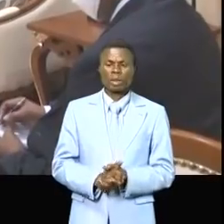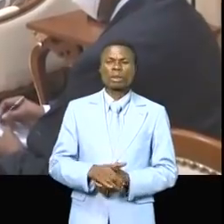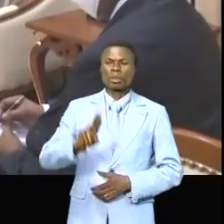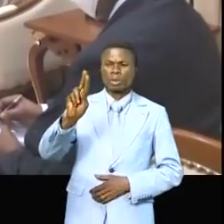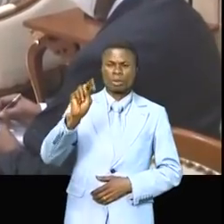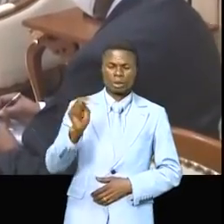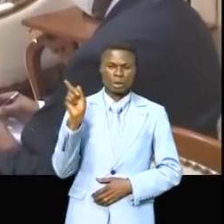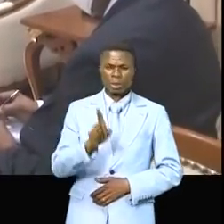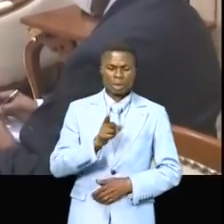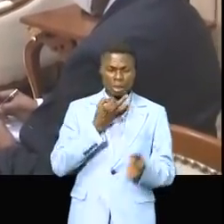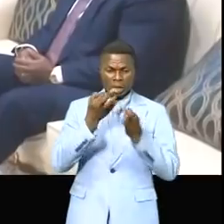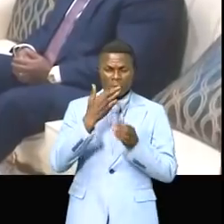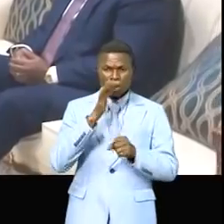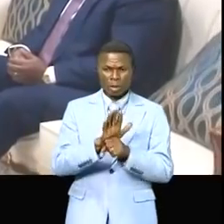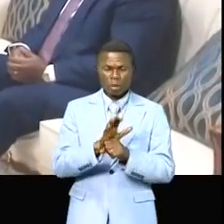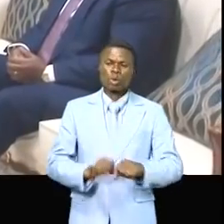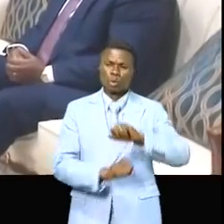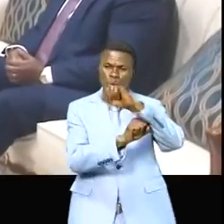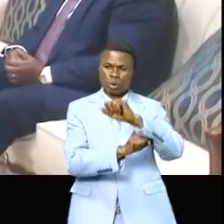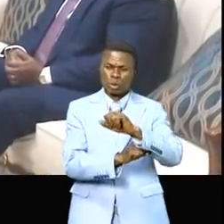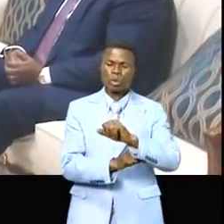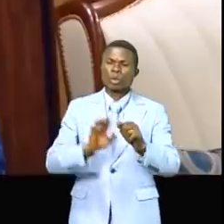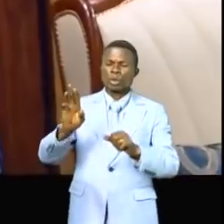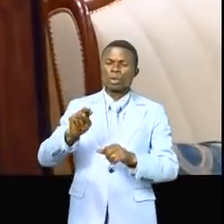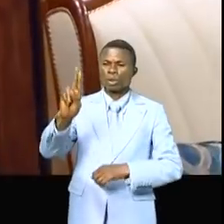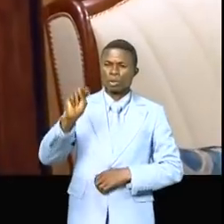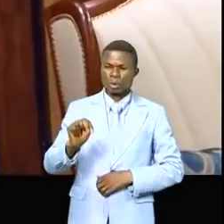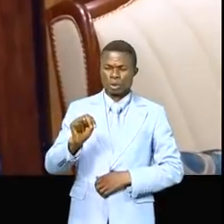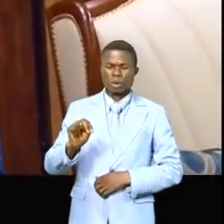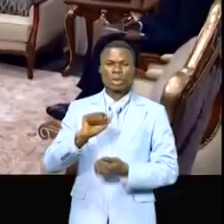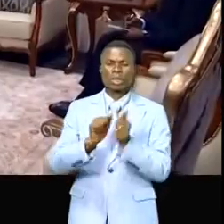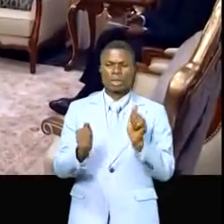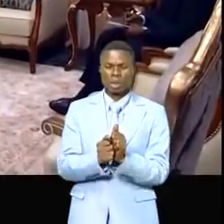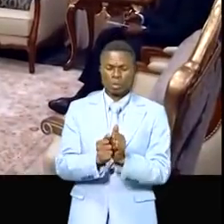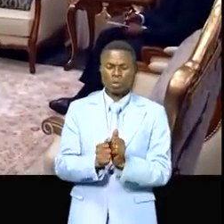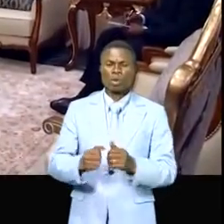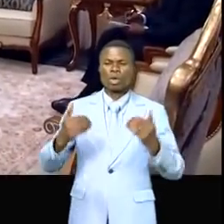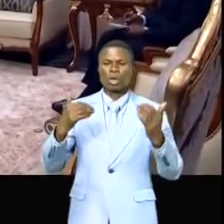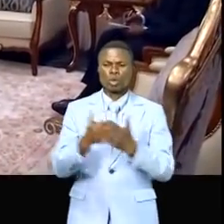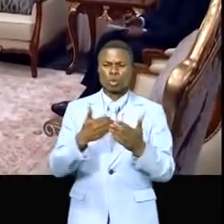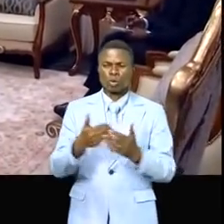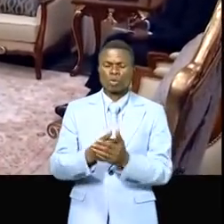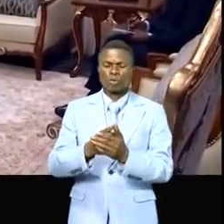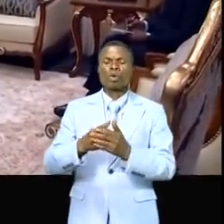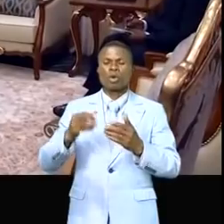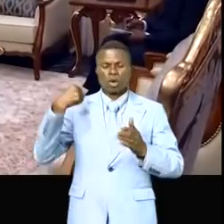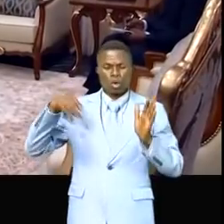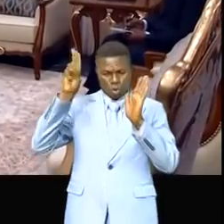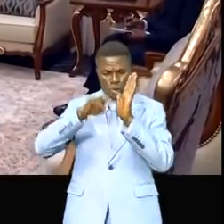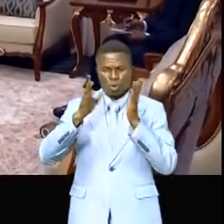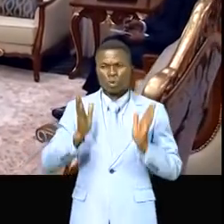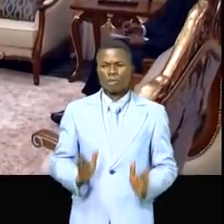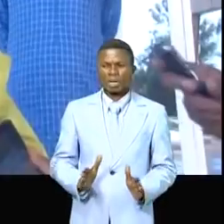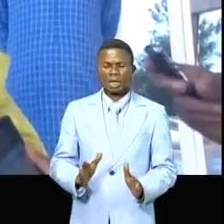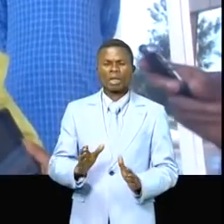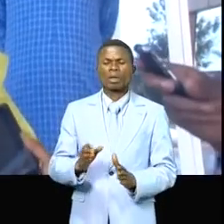était venue rassurer au chef de l'État de l'accompagnement de la MONUSCO dans l'état de siège décrété dans la partie est de la République démocratique du